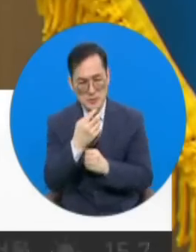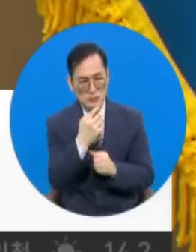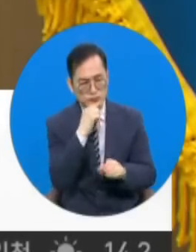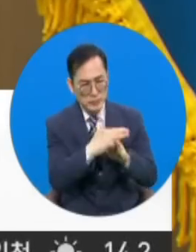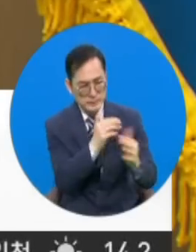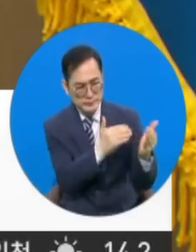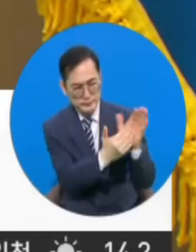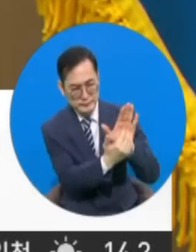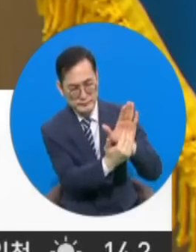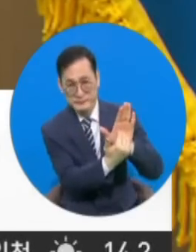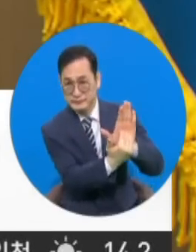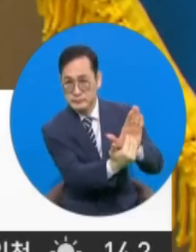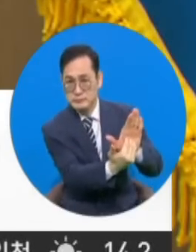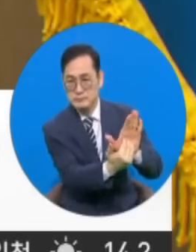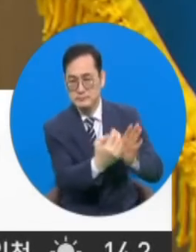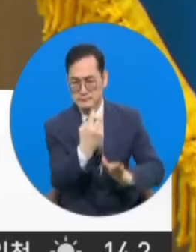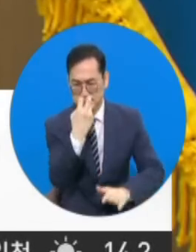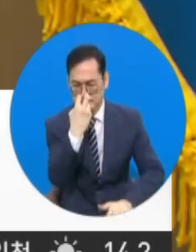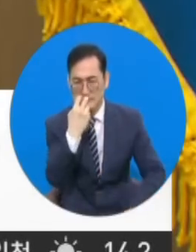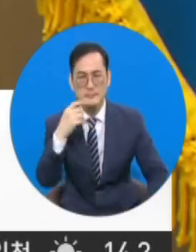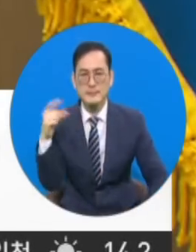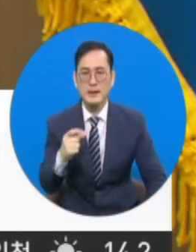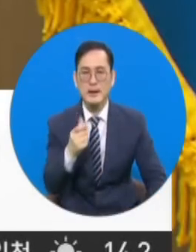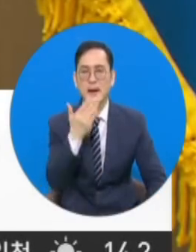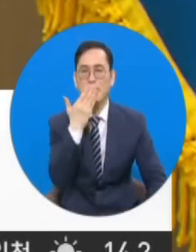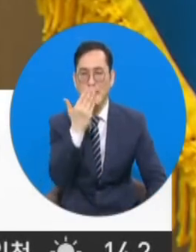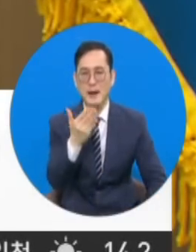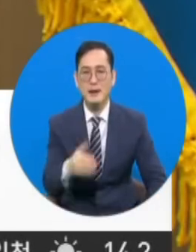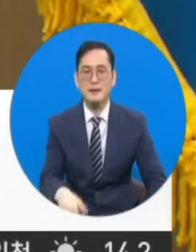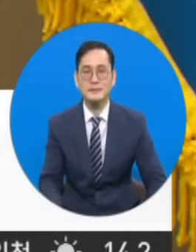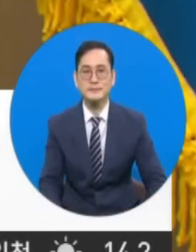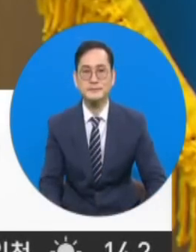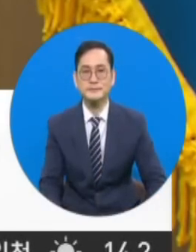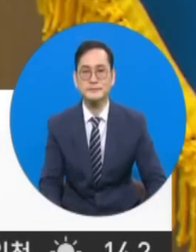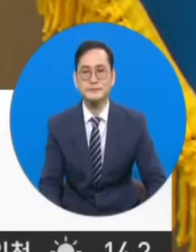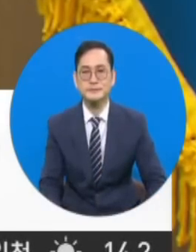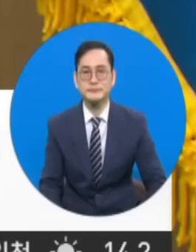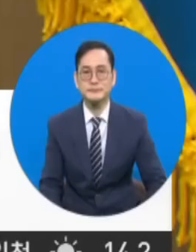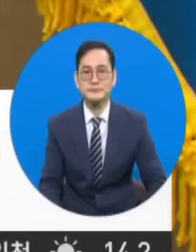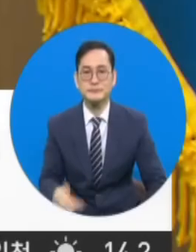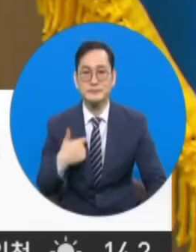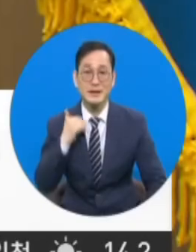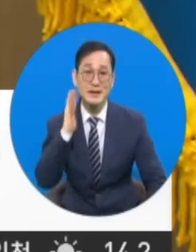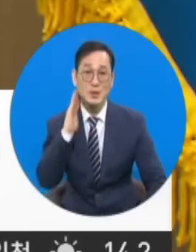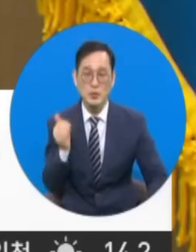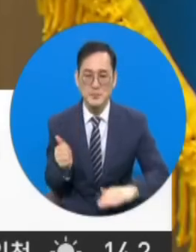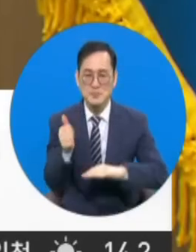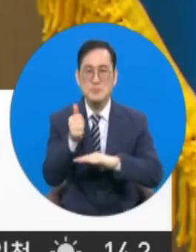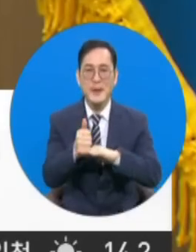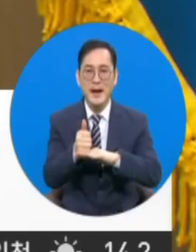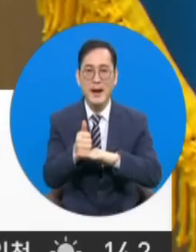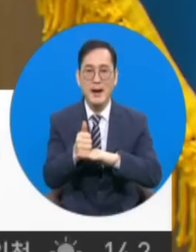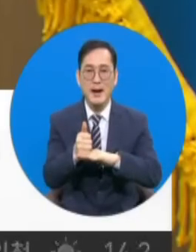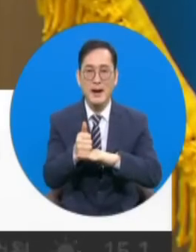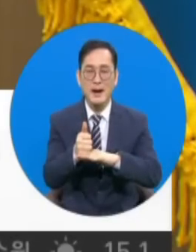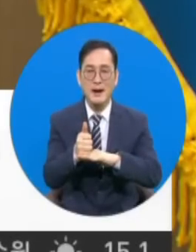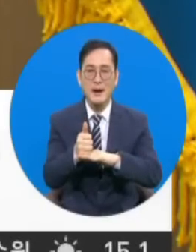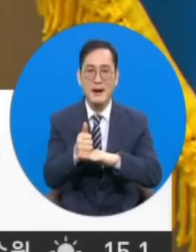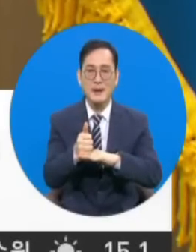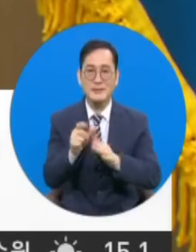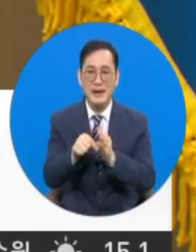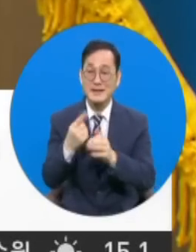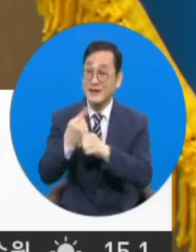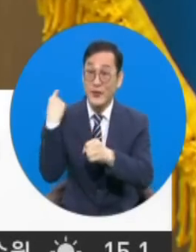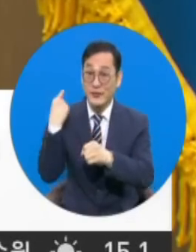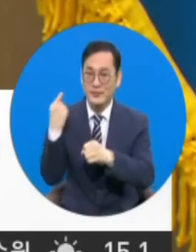공고하게 해 나갈 수 있을 것입니다 제가 대통령직에 취임한 1년 전 이맘때를